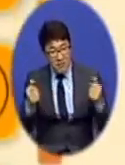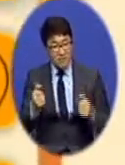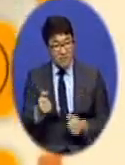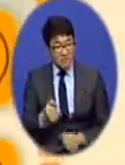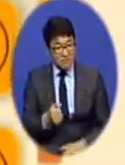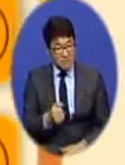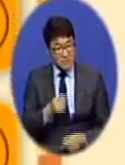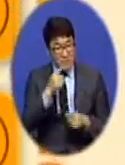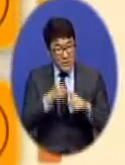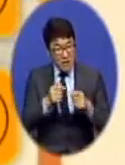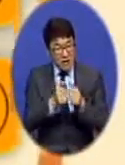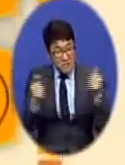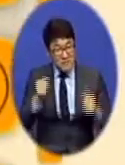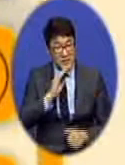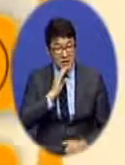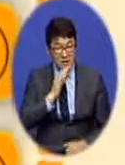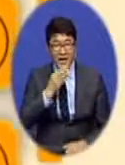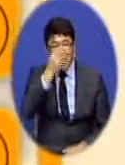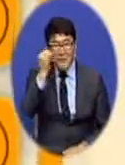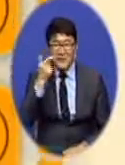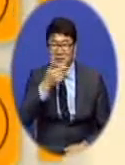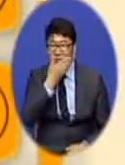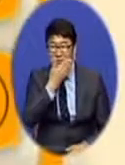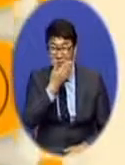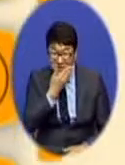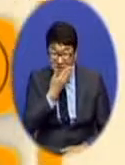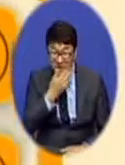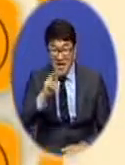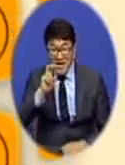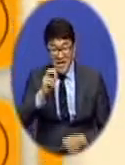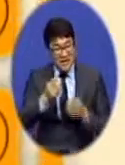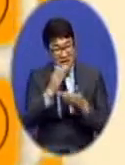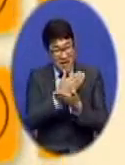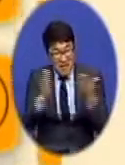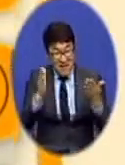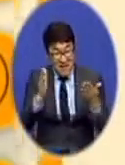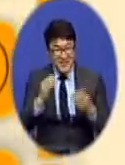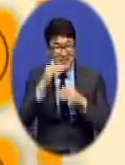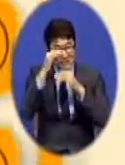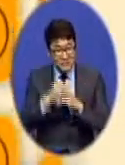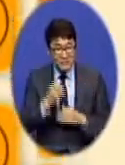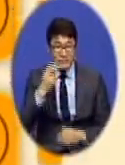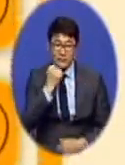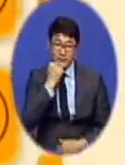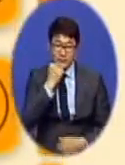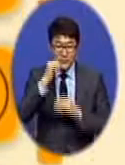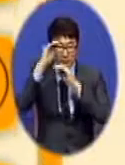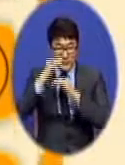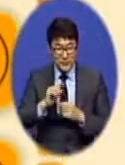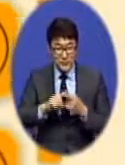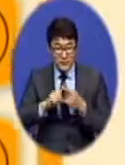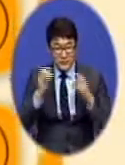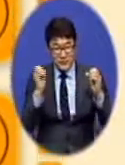반반씩 내자. 반반씩 내자. 야, 네. 할머니 너무 귀여우세요. 햇볼이나 하자. 네, 네, 네. 아. 우리 또 웃음에